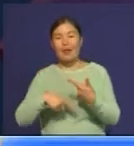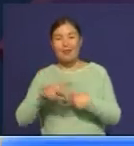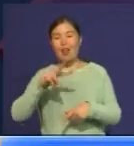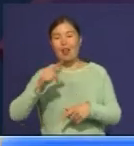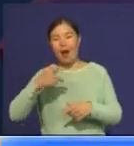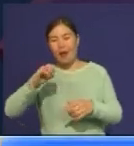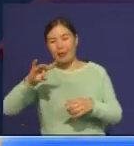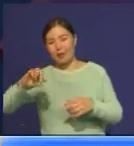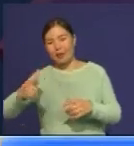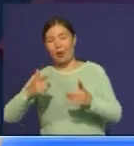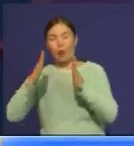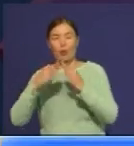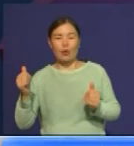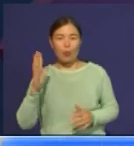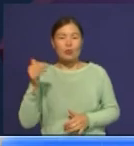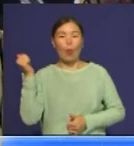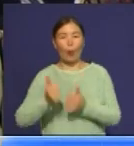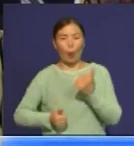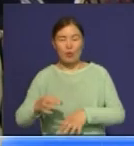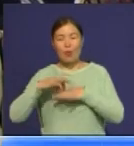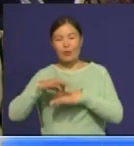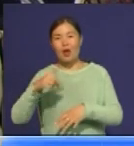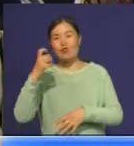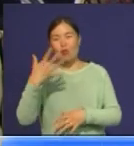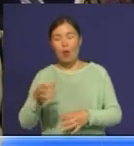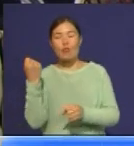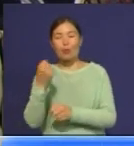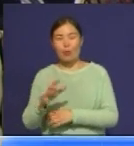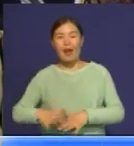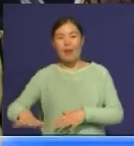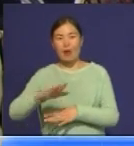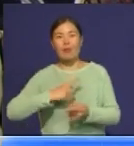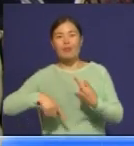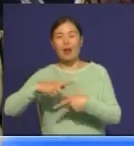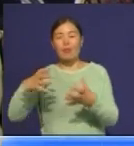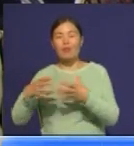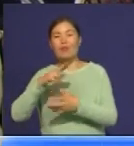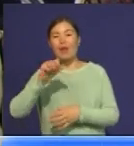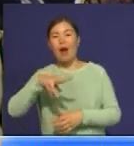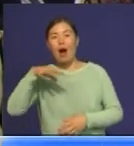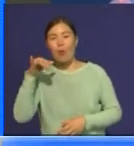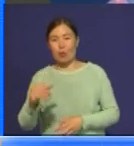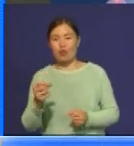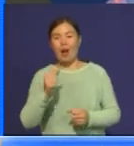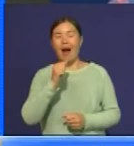бизнес-лагерь ұйымдастырылады. Оның аясында конкурста өтеді 150 жеңімпаз, аймақтың ірі кәсіпкерлері, даму қоры және